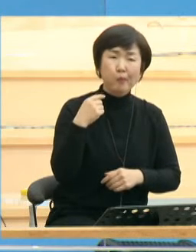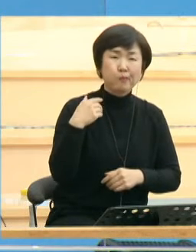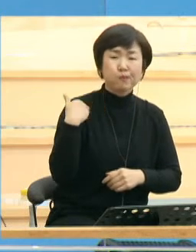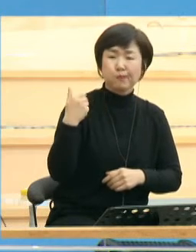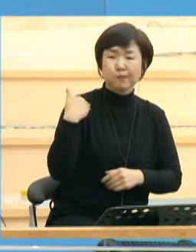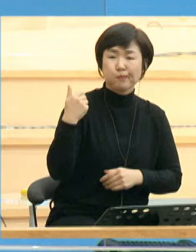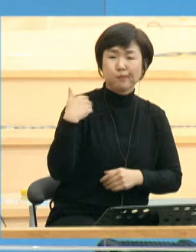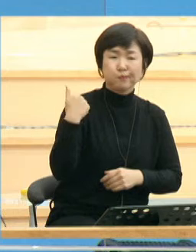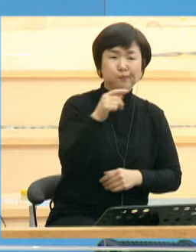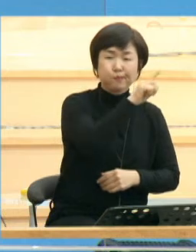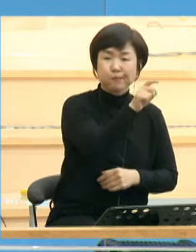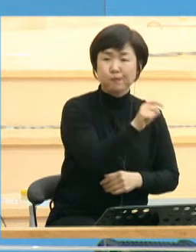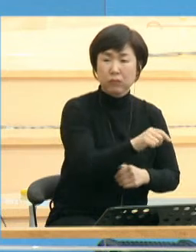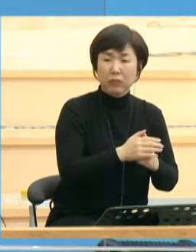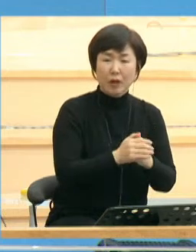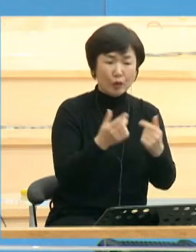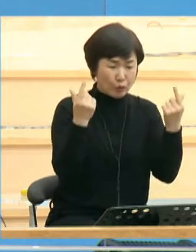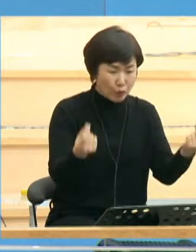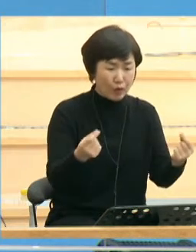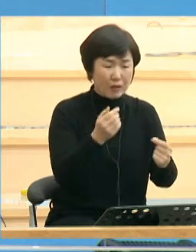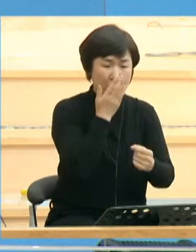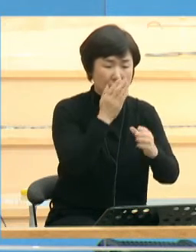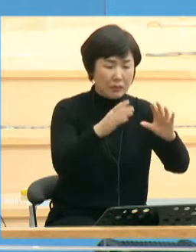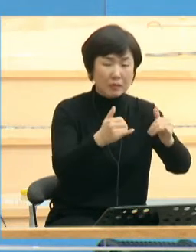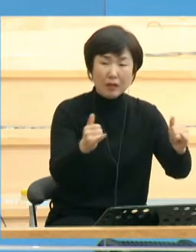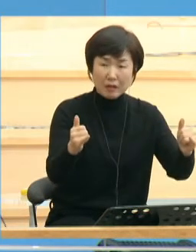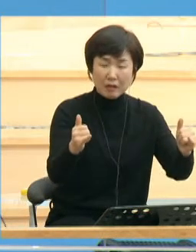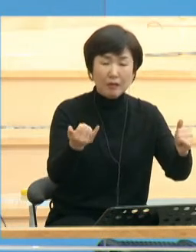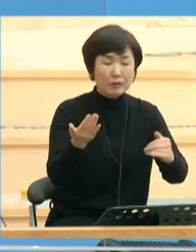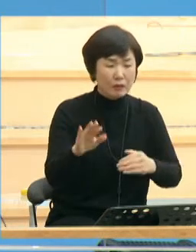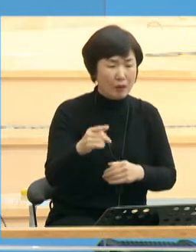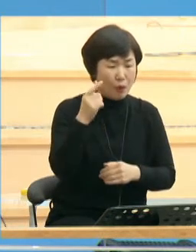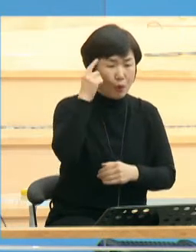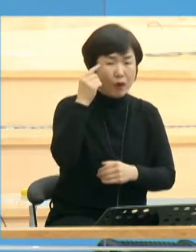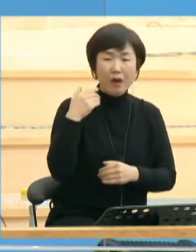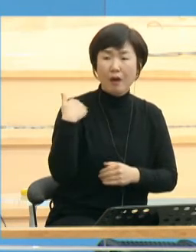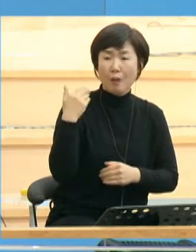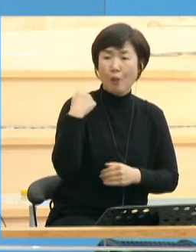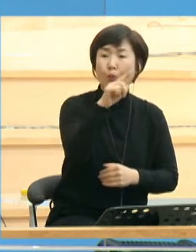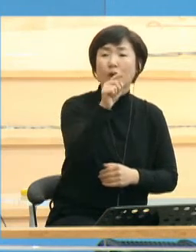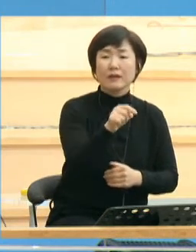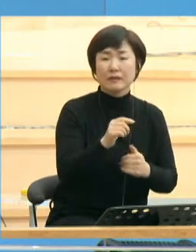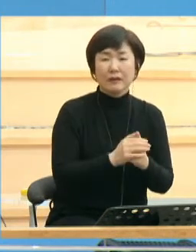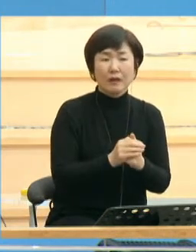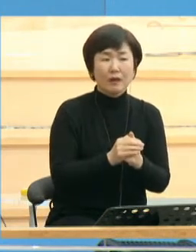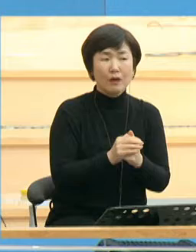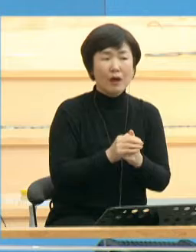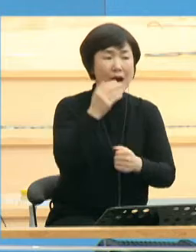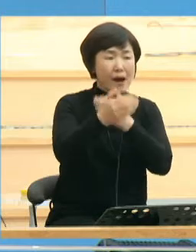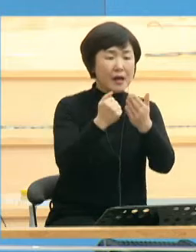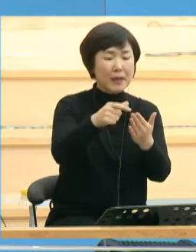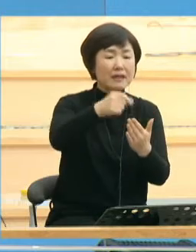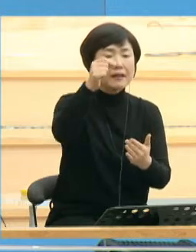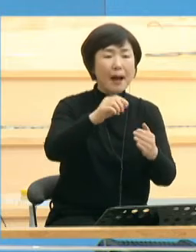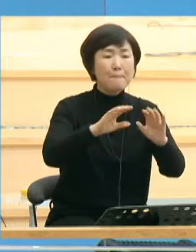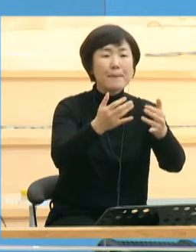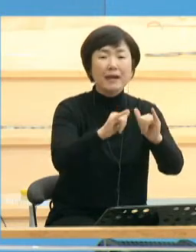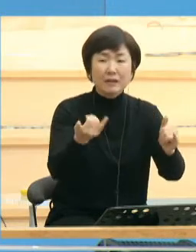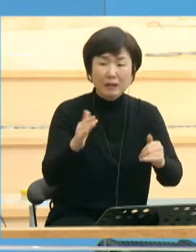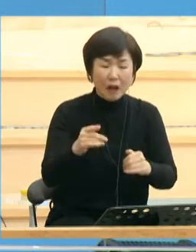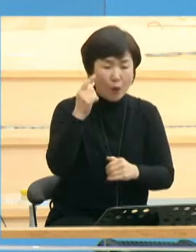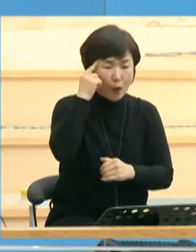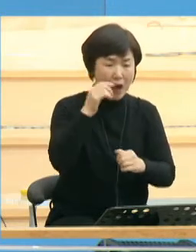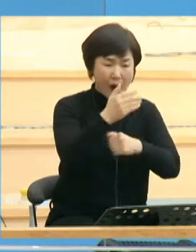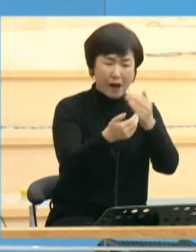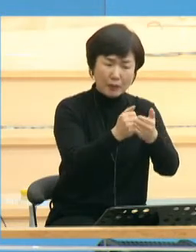1일 썰을 백성들이 인데 그래도 명색이 선민 인데 왜 하나님의 백성들이 하나님을